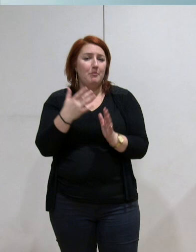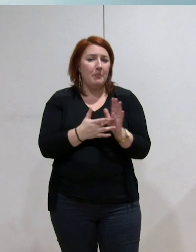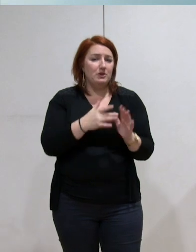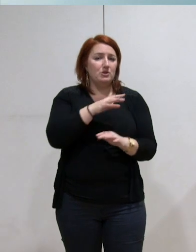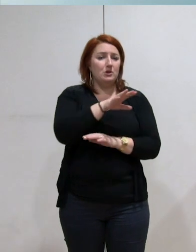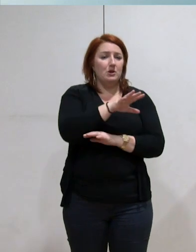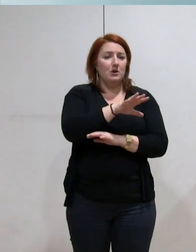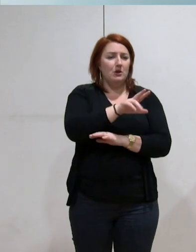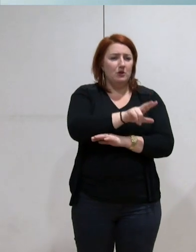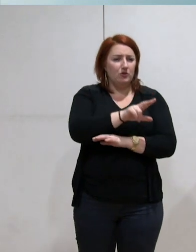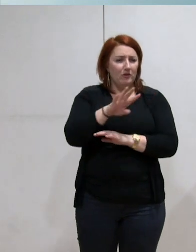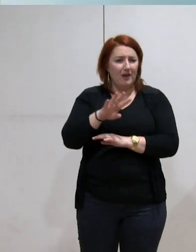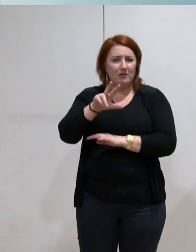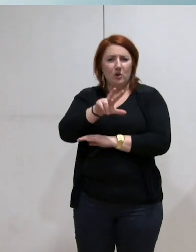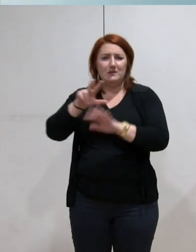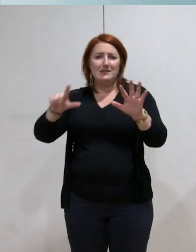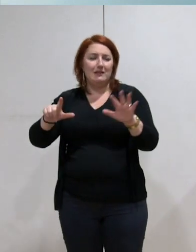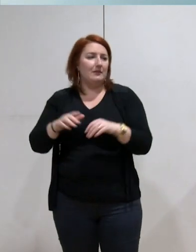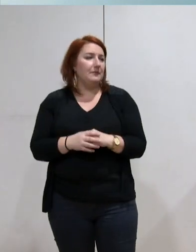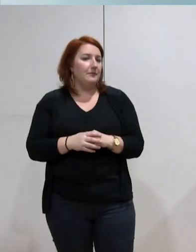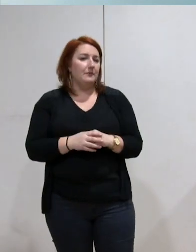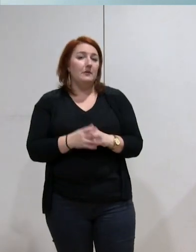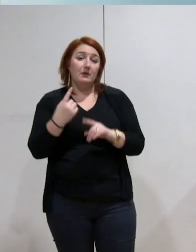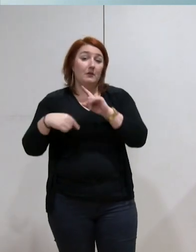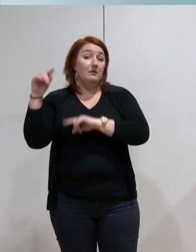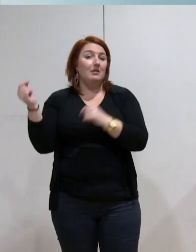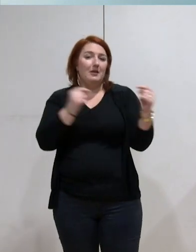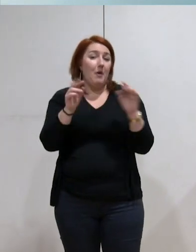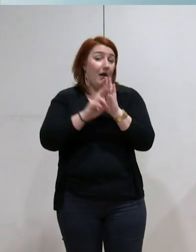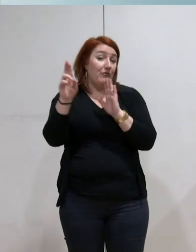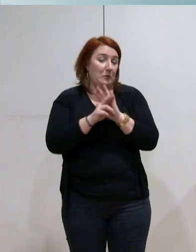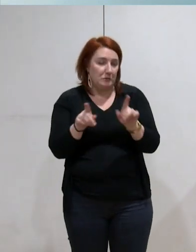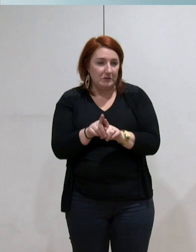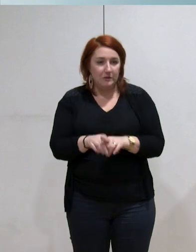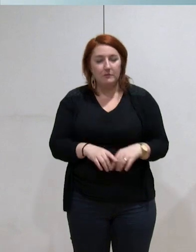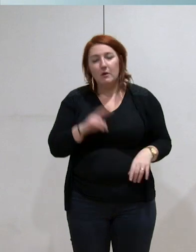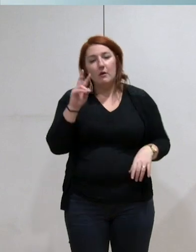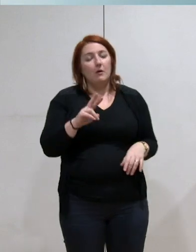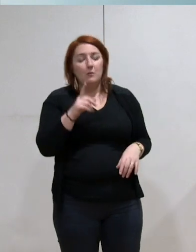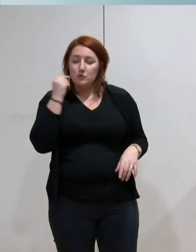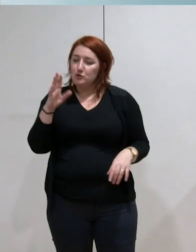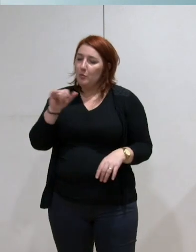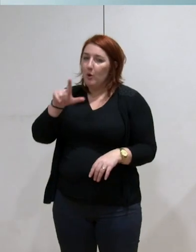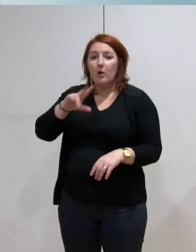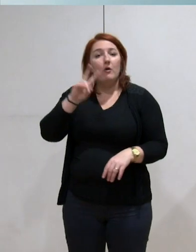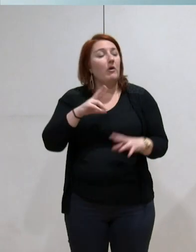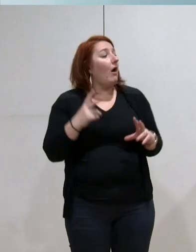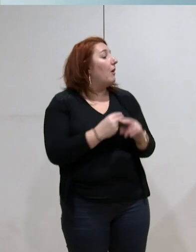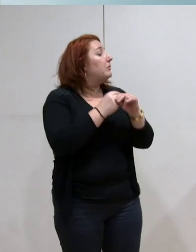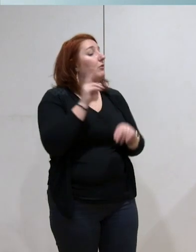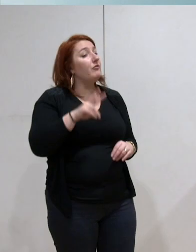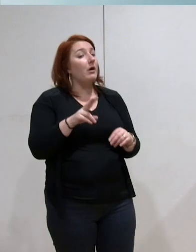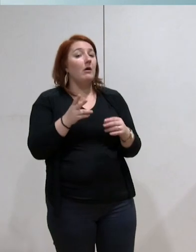mais ça fait référence au débat précédent monsieur breu rapidement c'est quand même pas une délibération mineure qui consiste